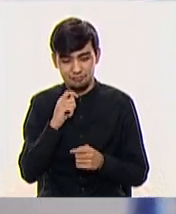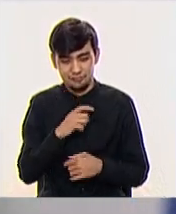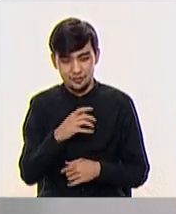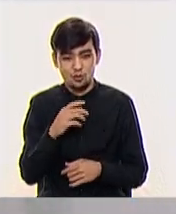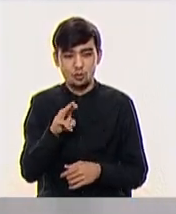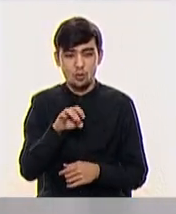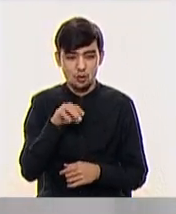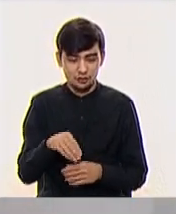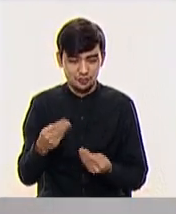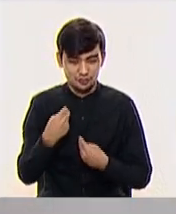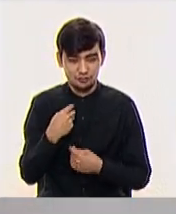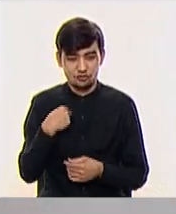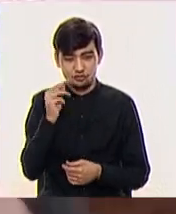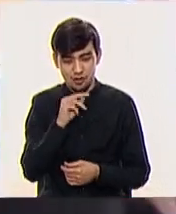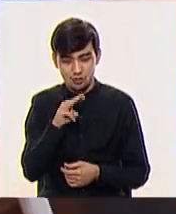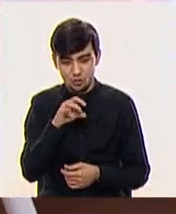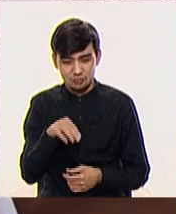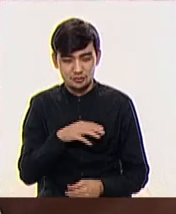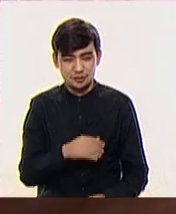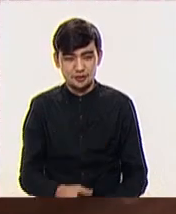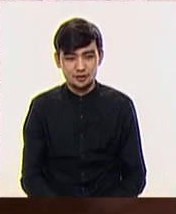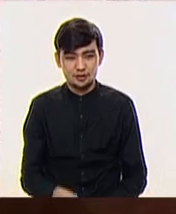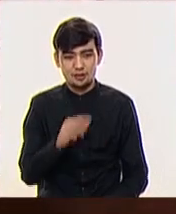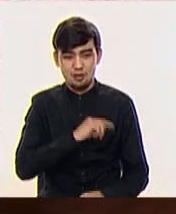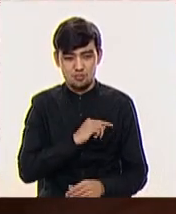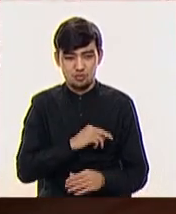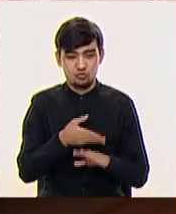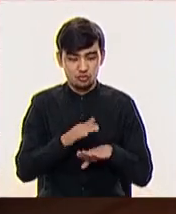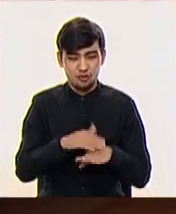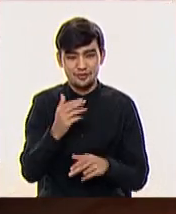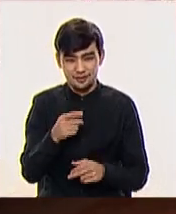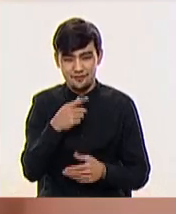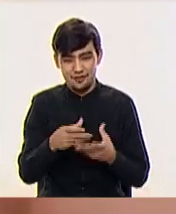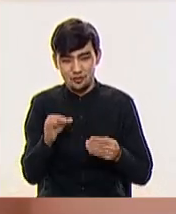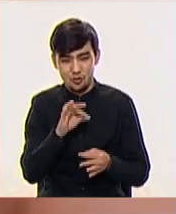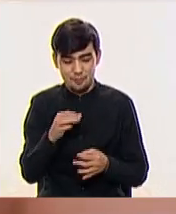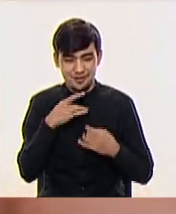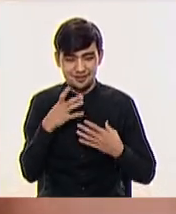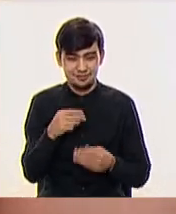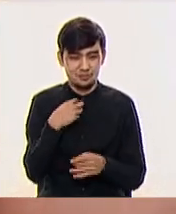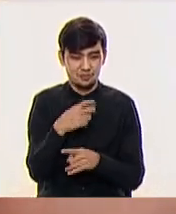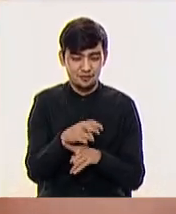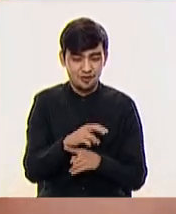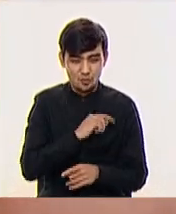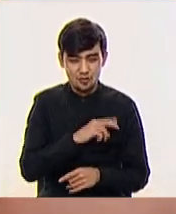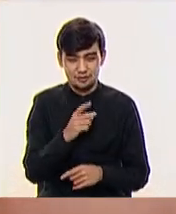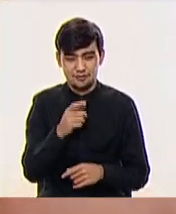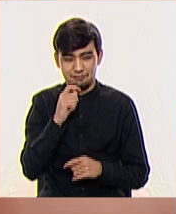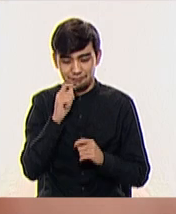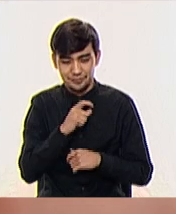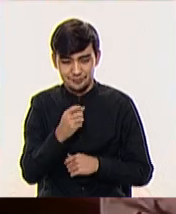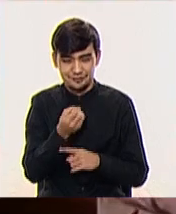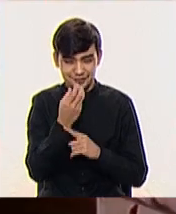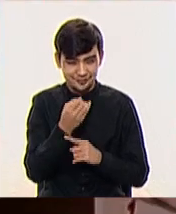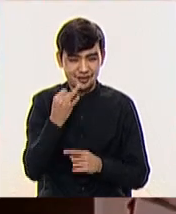берді, тортпен шай іштік. Жұмысы ауыр болса да көктем мерекесін қызметте жүріп сезініп жатқан Нұржанат бүгін осындай әдемі гүл шоғын